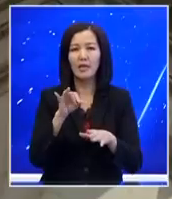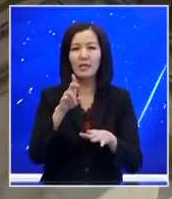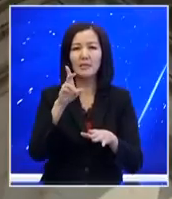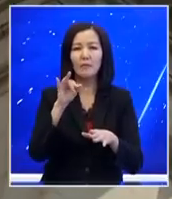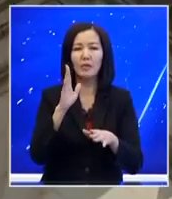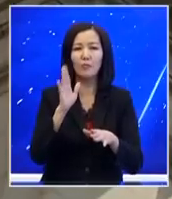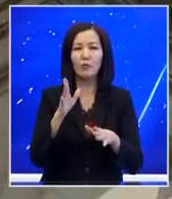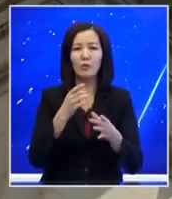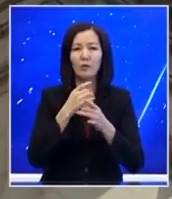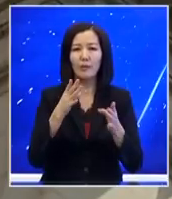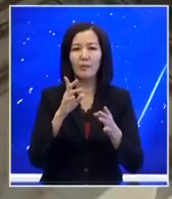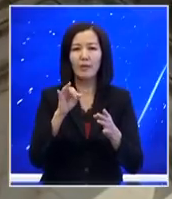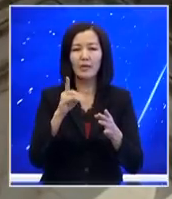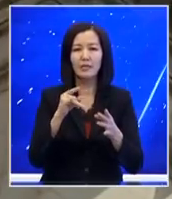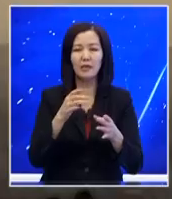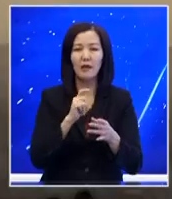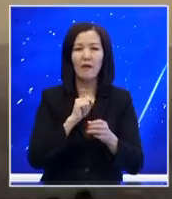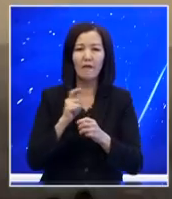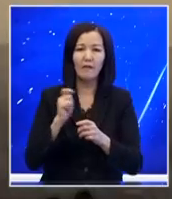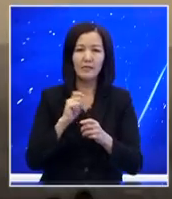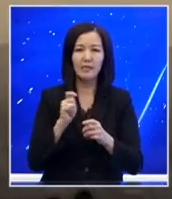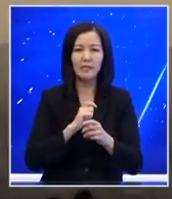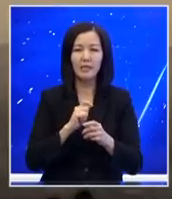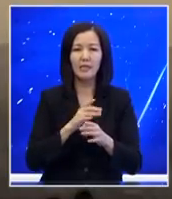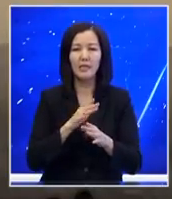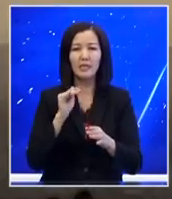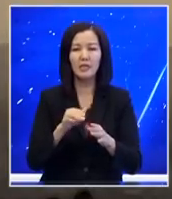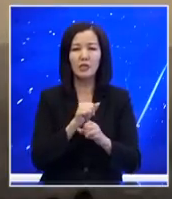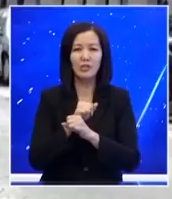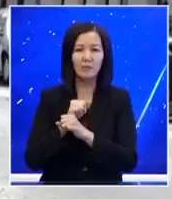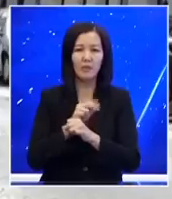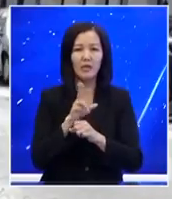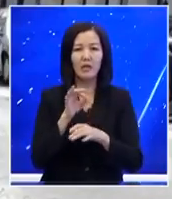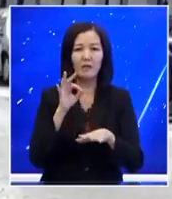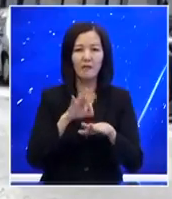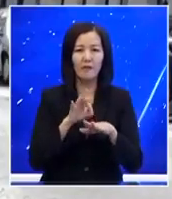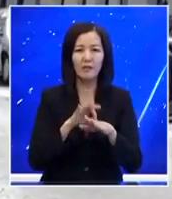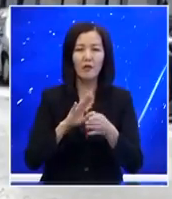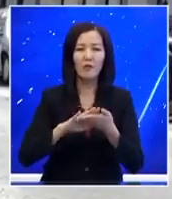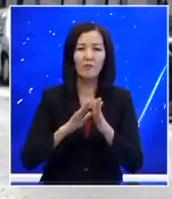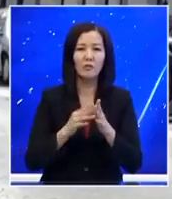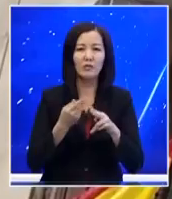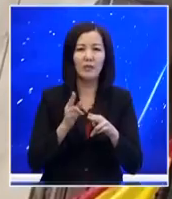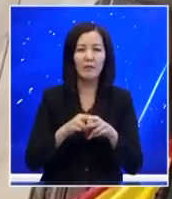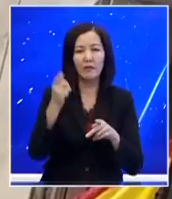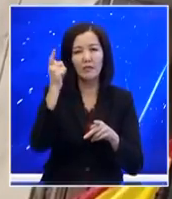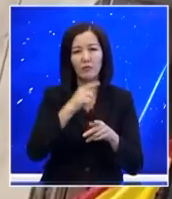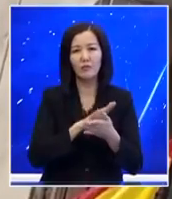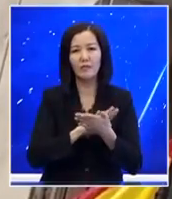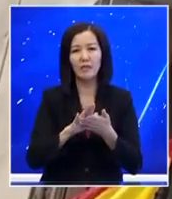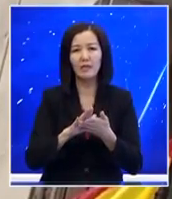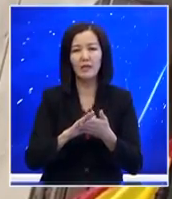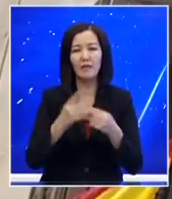Испания будет отмечать Пасху, праздник воскресения, оплакивая 1000 смертей от коронавирусной инфекции в условиях самого